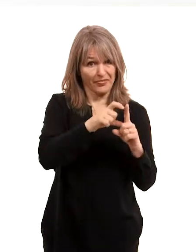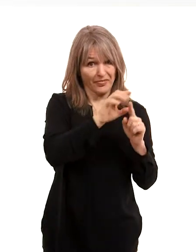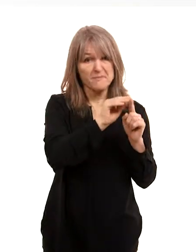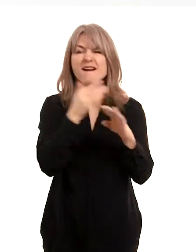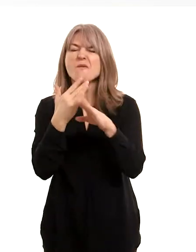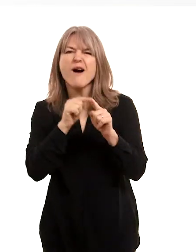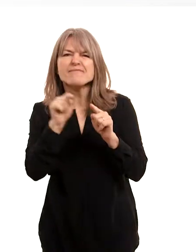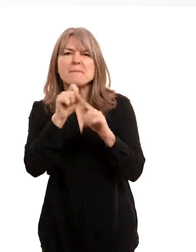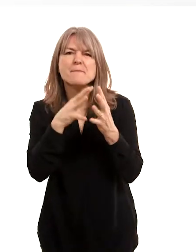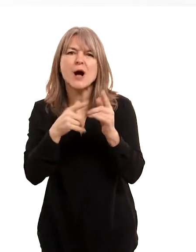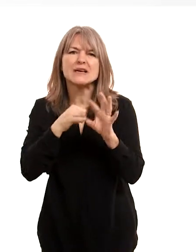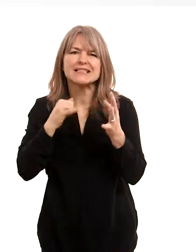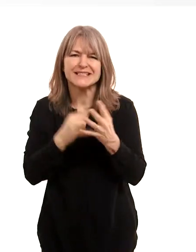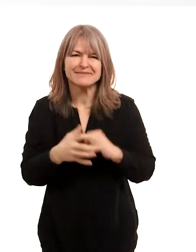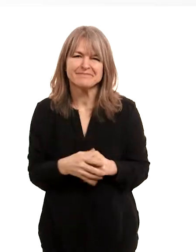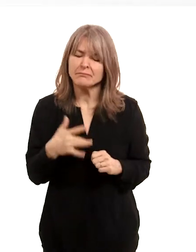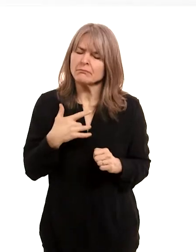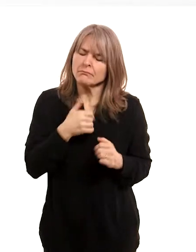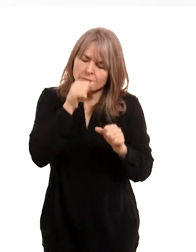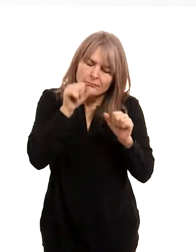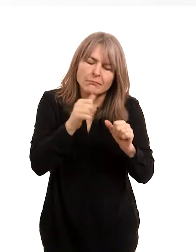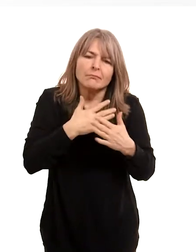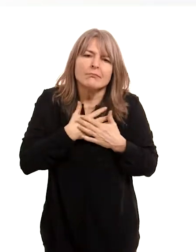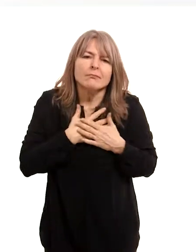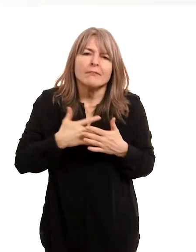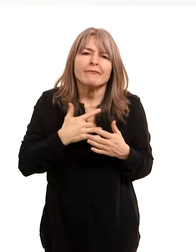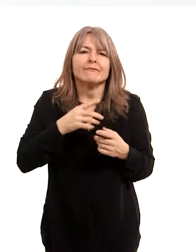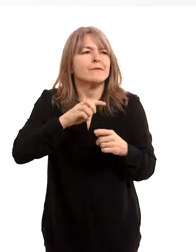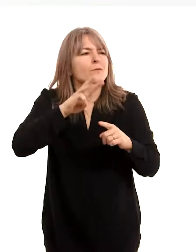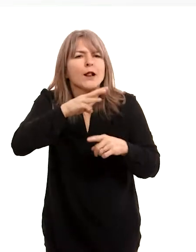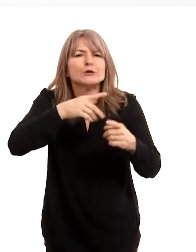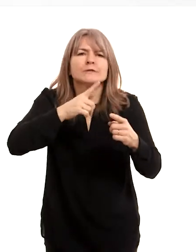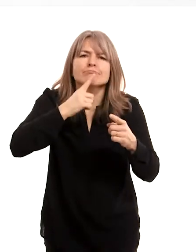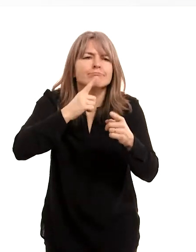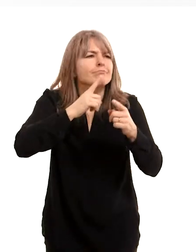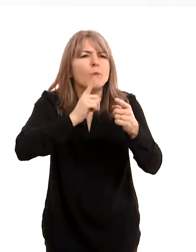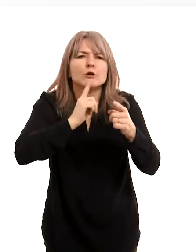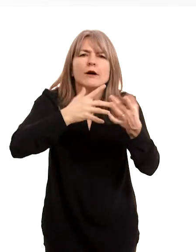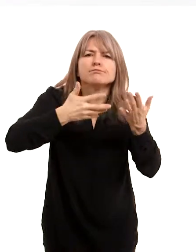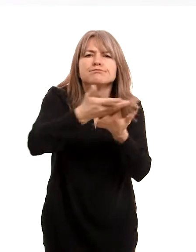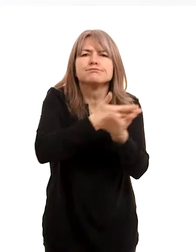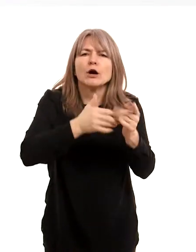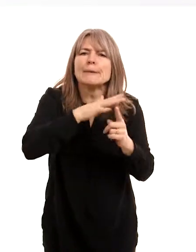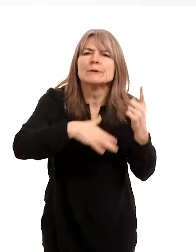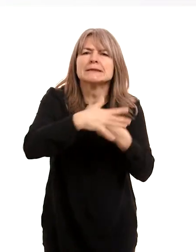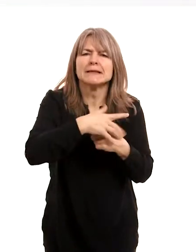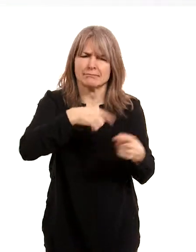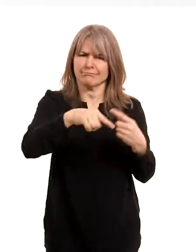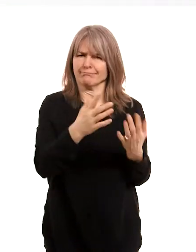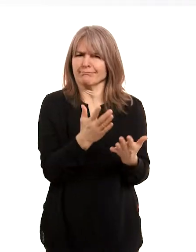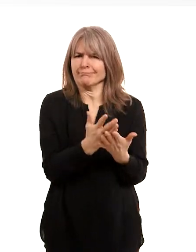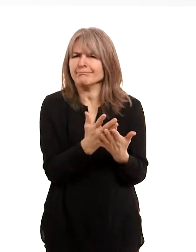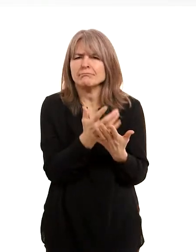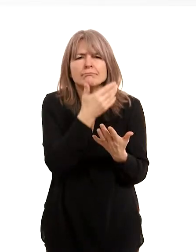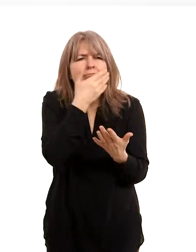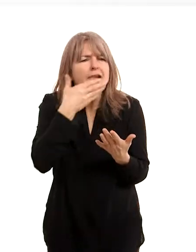mae lot o bobl yn siarad Cymraeg yna, a mae lot o siopa bach neis, so dwi'n gallu prynu